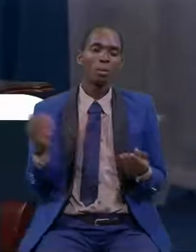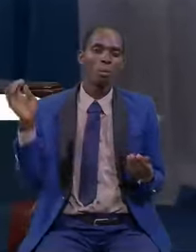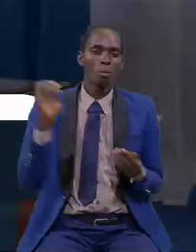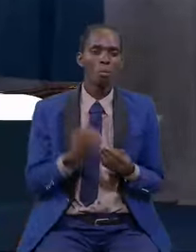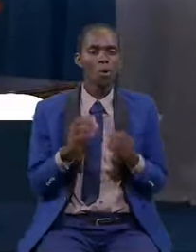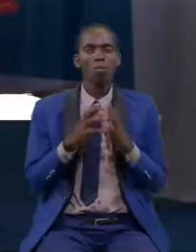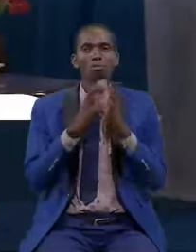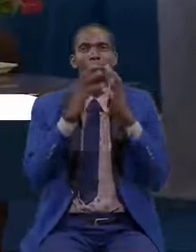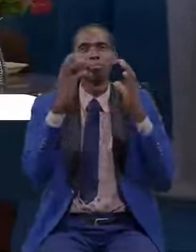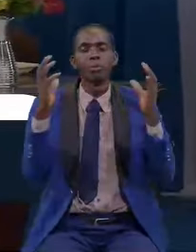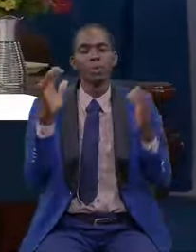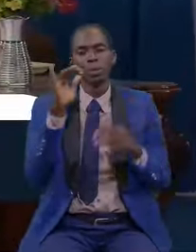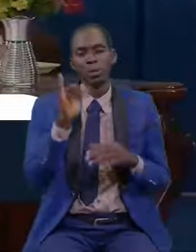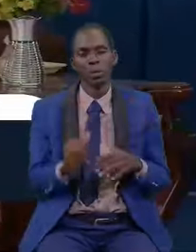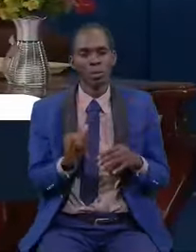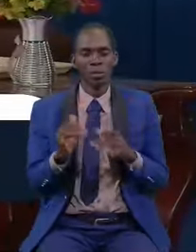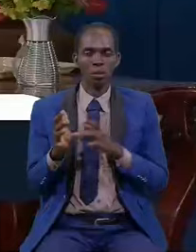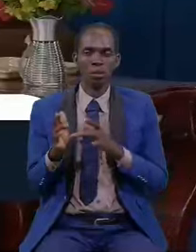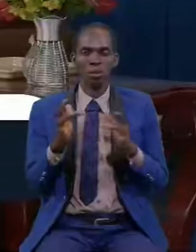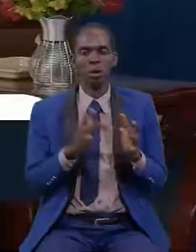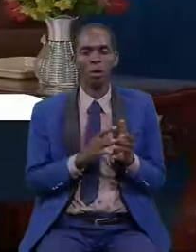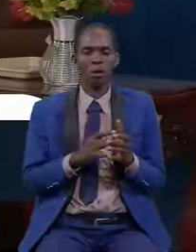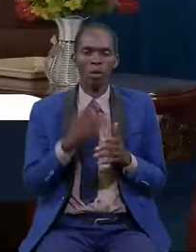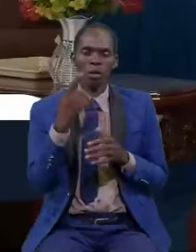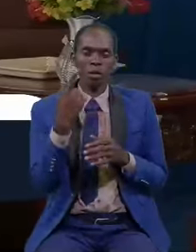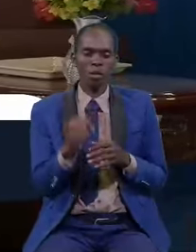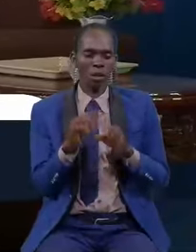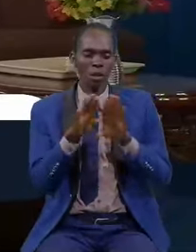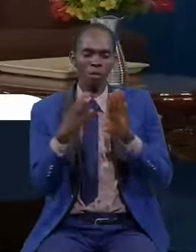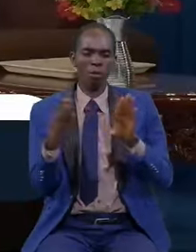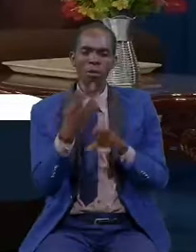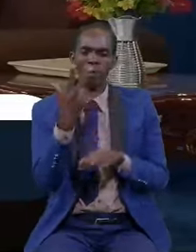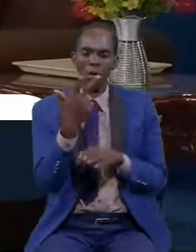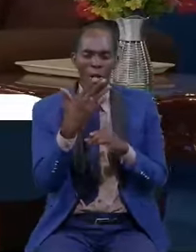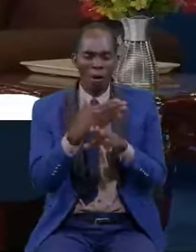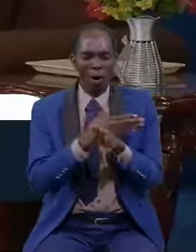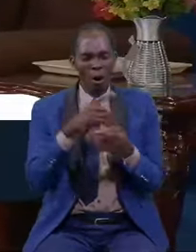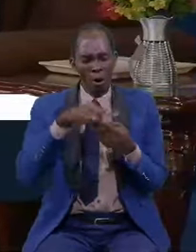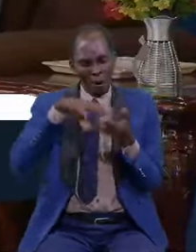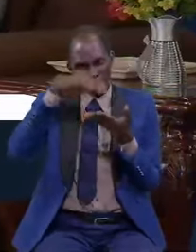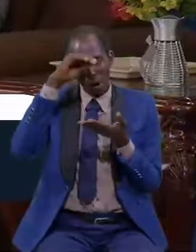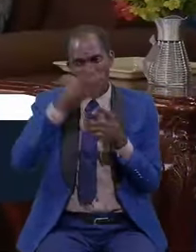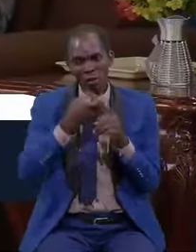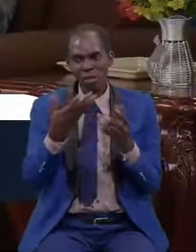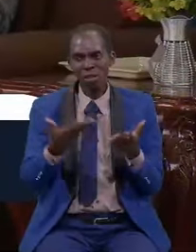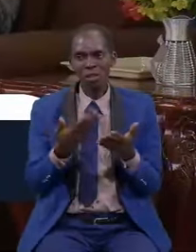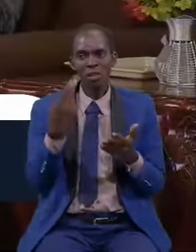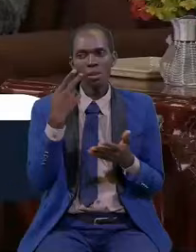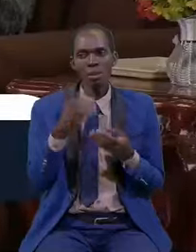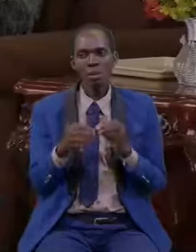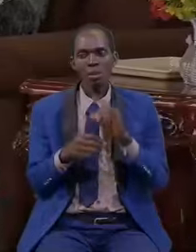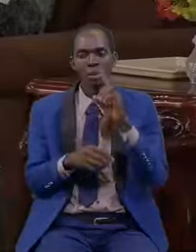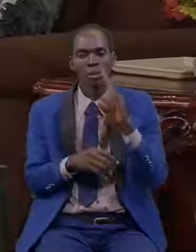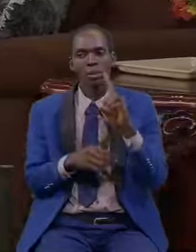l'abondance. Jésus, la porte. Nous allons voir trois sessions ici, trois choses au sujet de Jésus